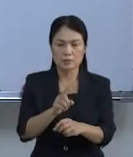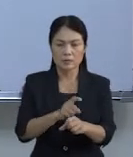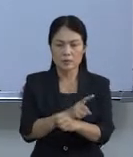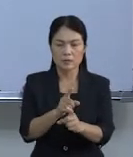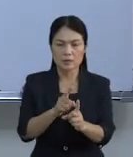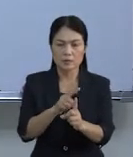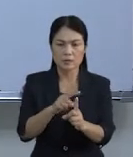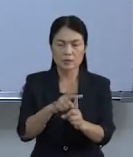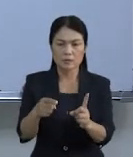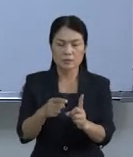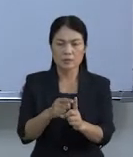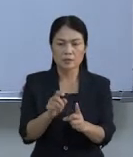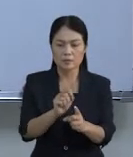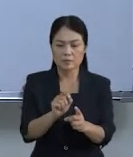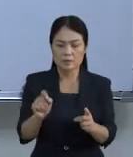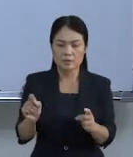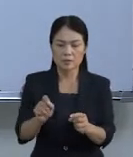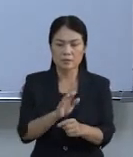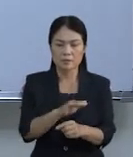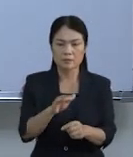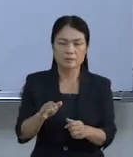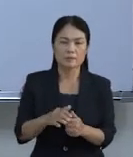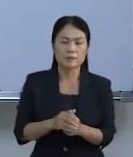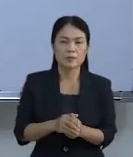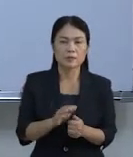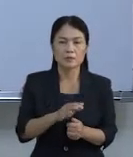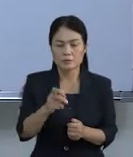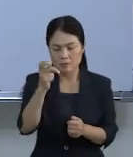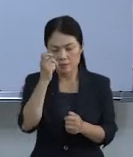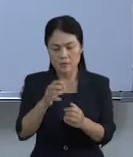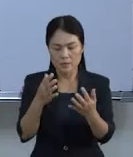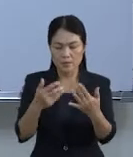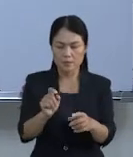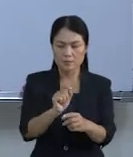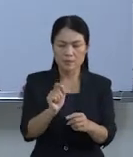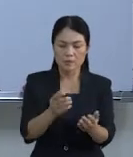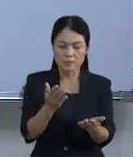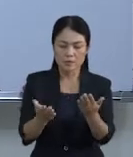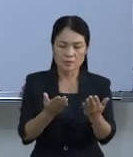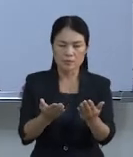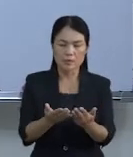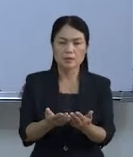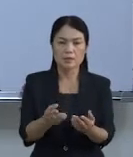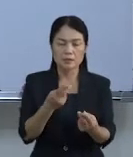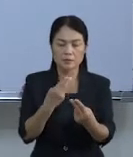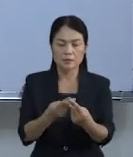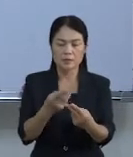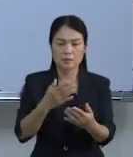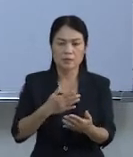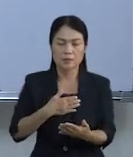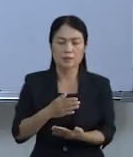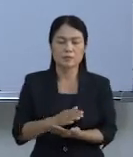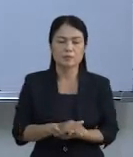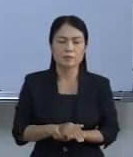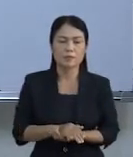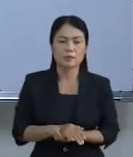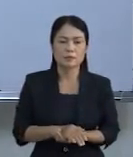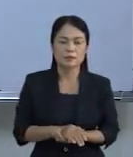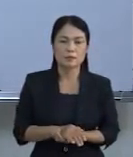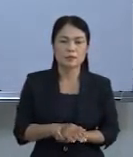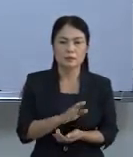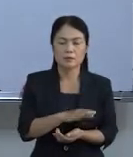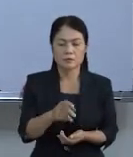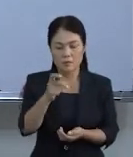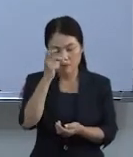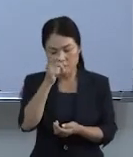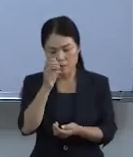là nè còn xé nó còn nè và còn kịch hai từ xé 200 tiền tuột chùm lại mùi kru nó còn nè và còn kịch